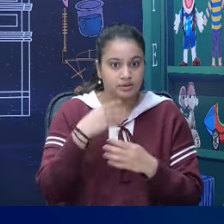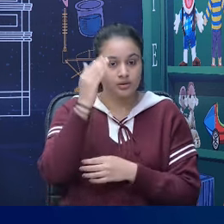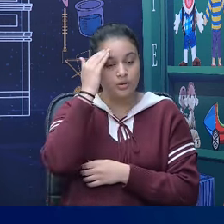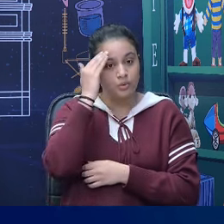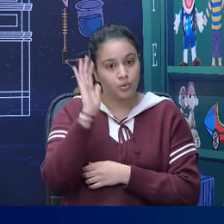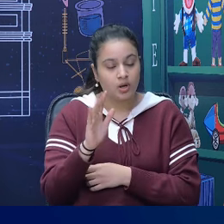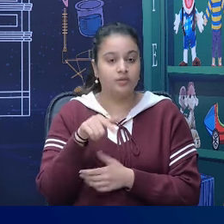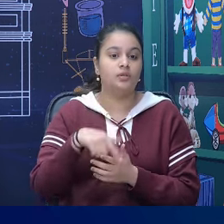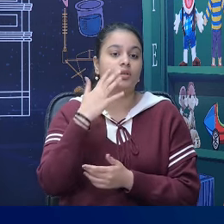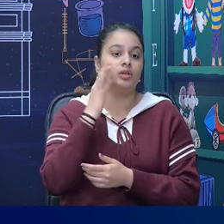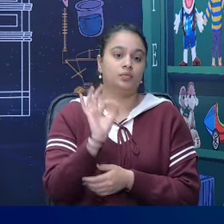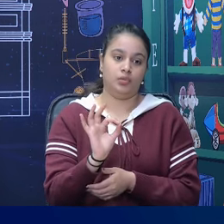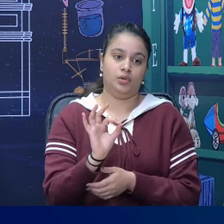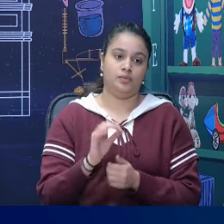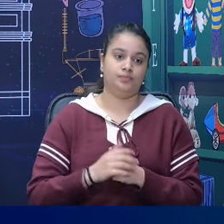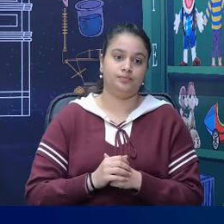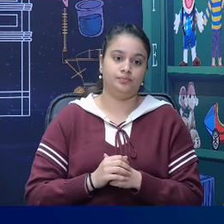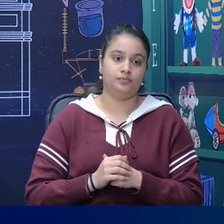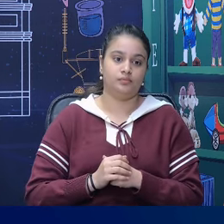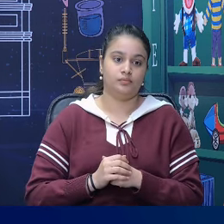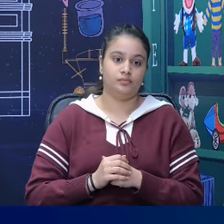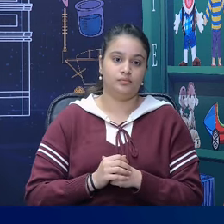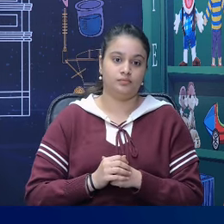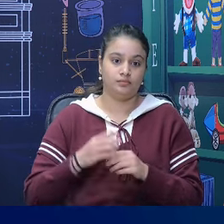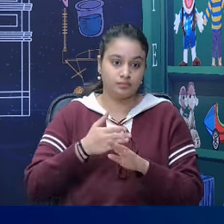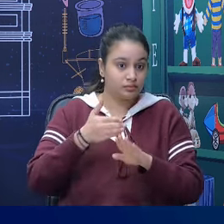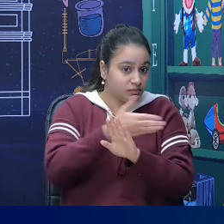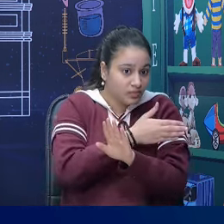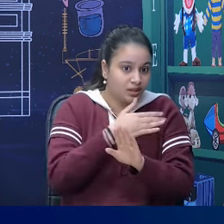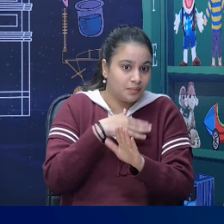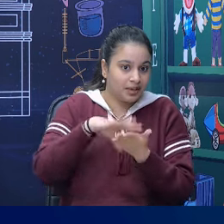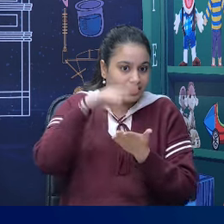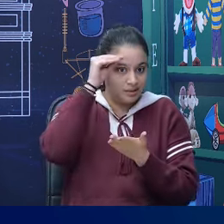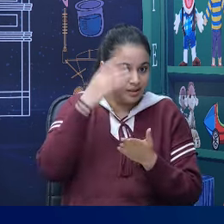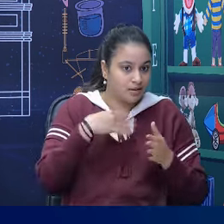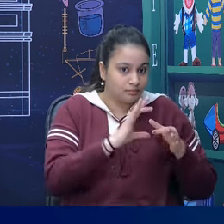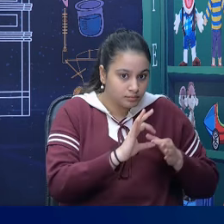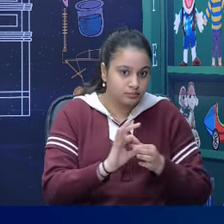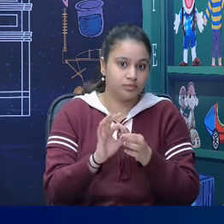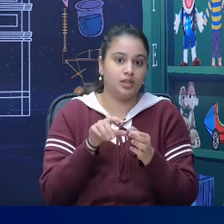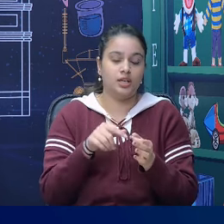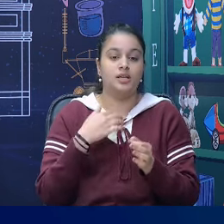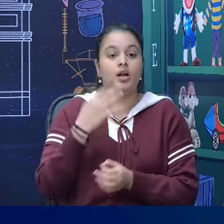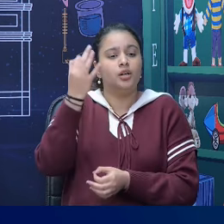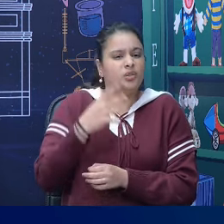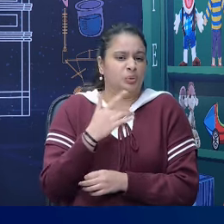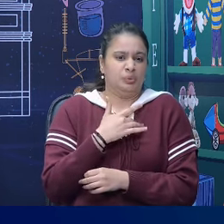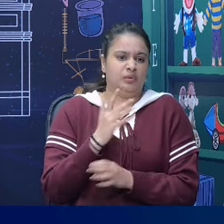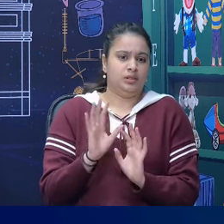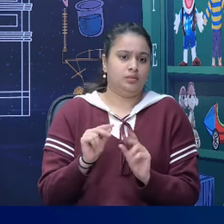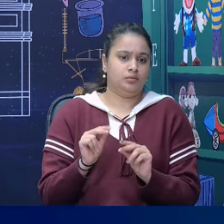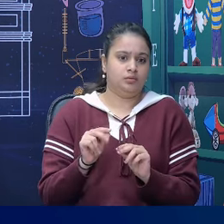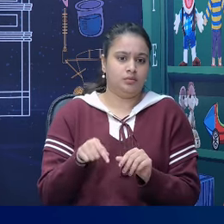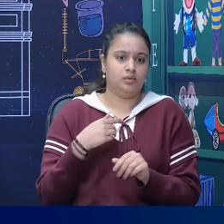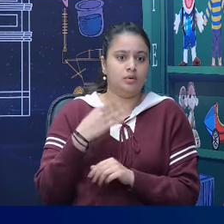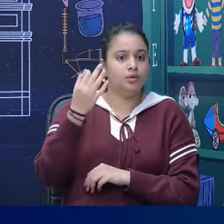ज्यादा जरूरी है कांसेप्चुअल नॉलेज या प्रीवियस नॉलेज को कनेक्ट करना क्योंकि ये एक जुड़ ब एकदम नया ना लगे नया ना लगे नया तो कुछ भी